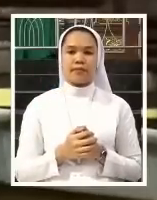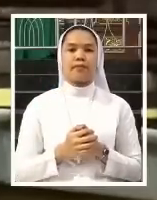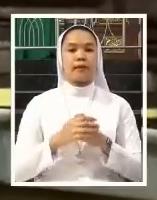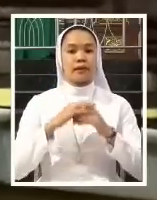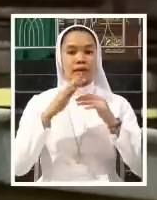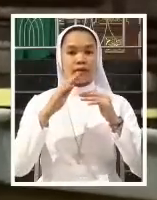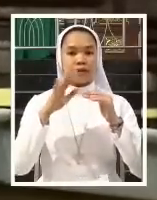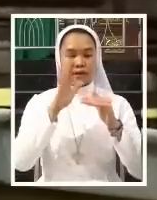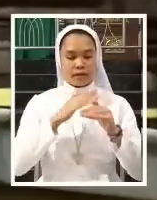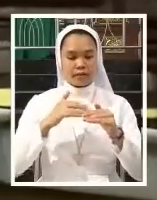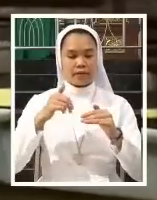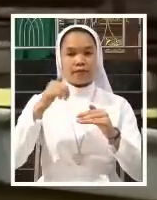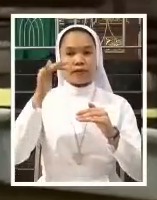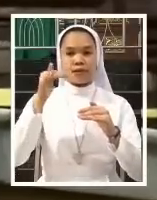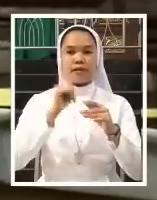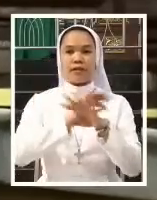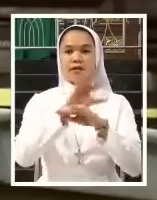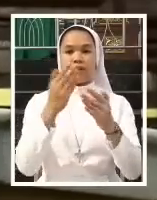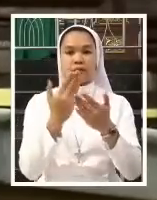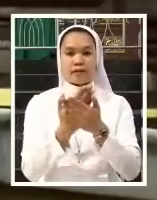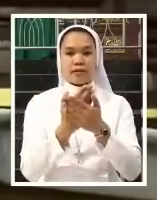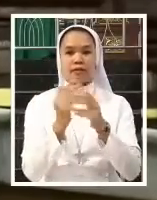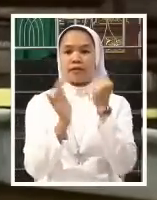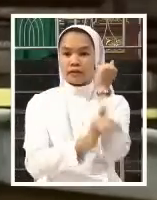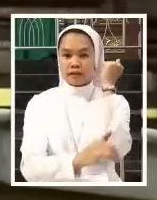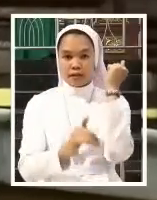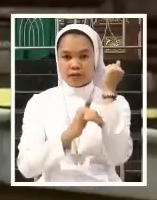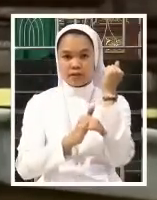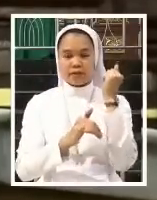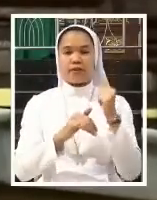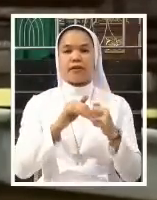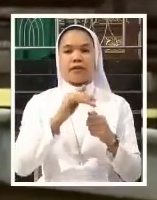Mababantog sa mga nasyon ang sa indong kaakian.